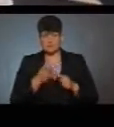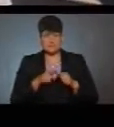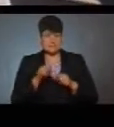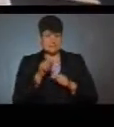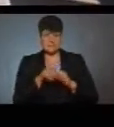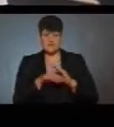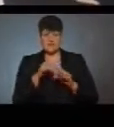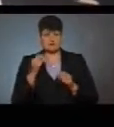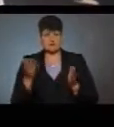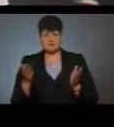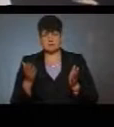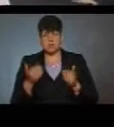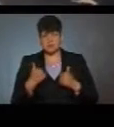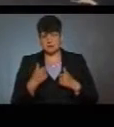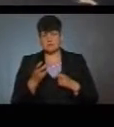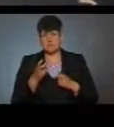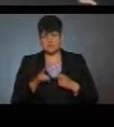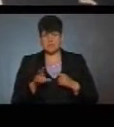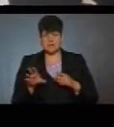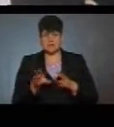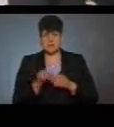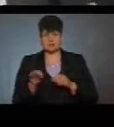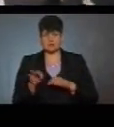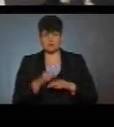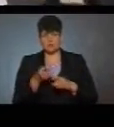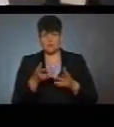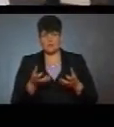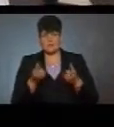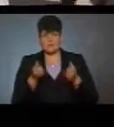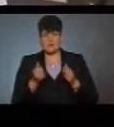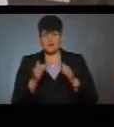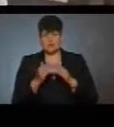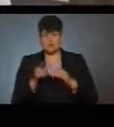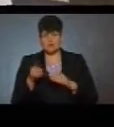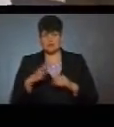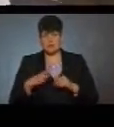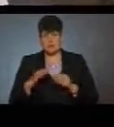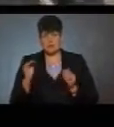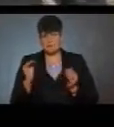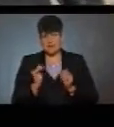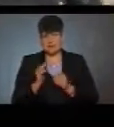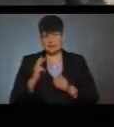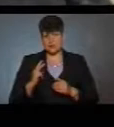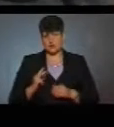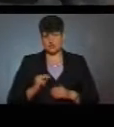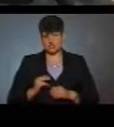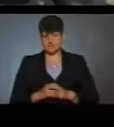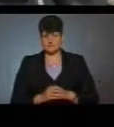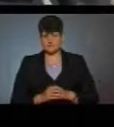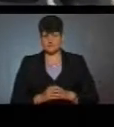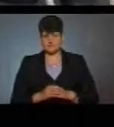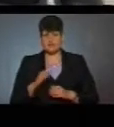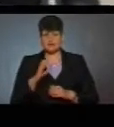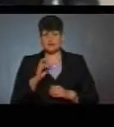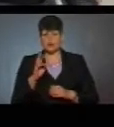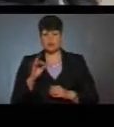вибір. І ми його прийшли сюди з дружиною його підтримати, а вдома його чекає маленька донечка. Сергій Коновал у